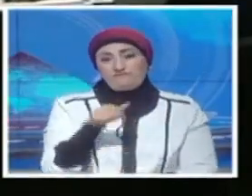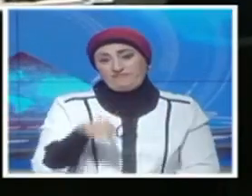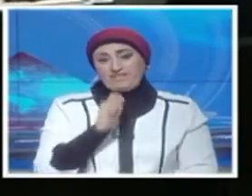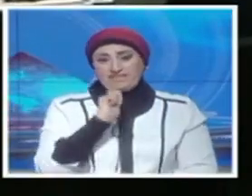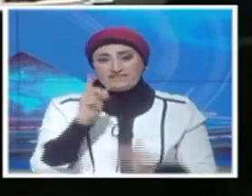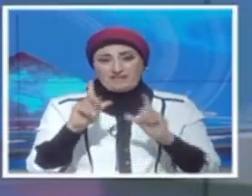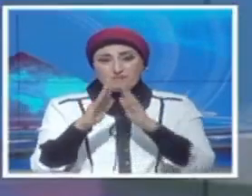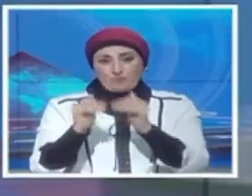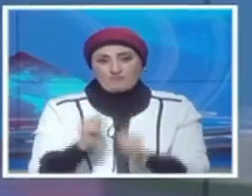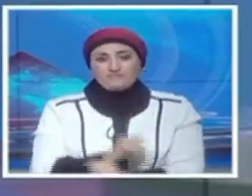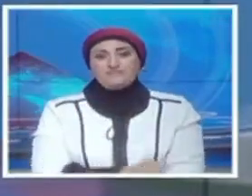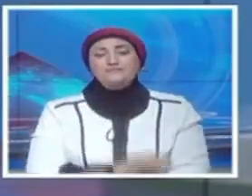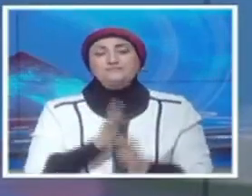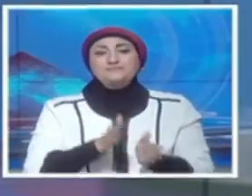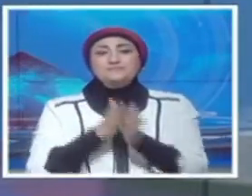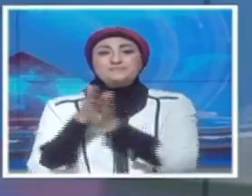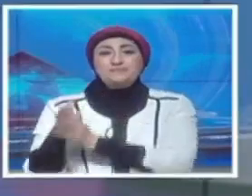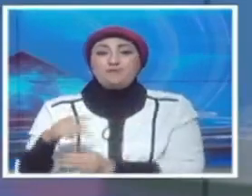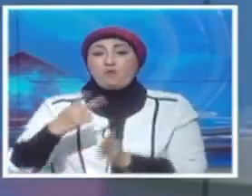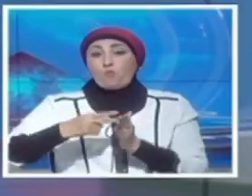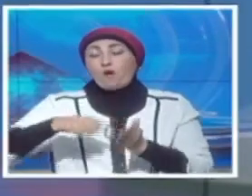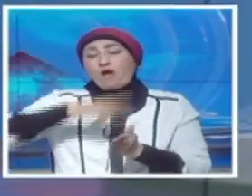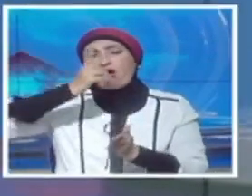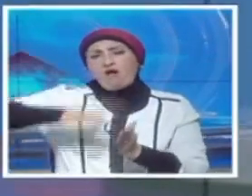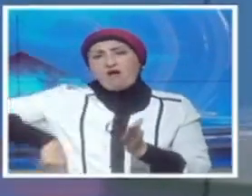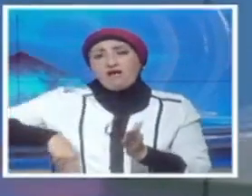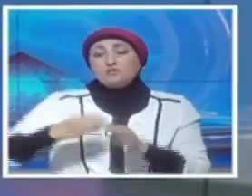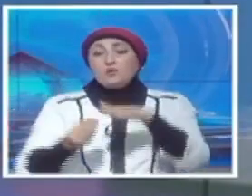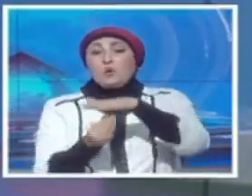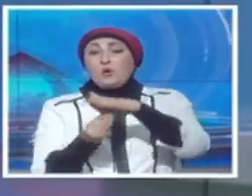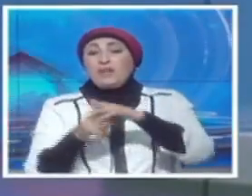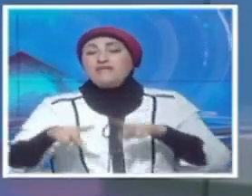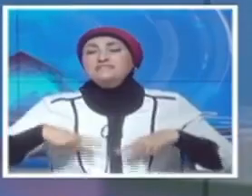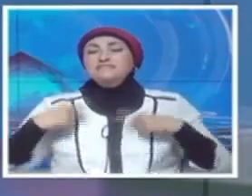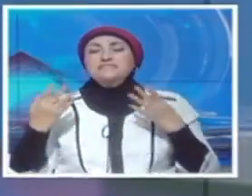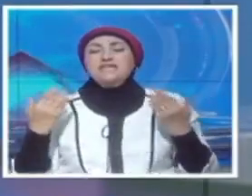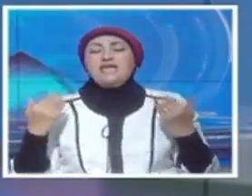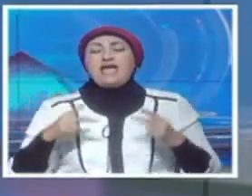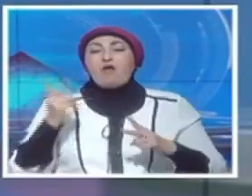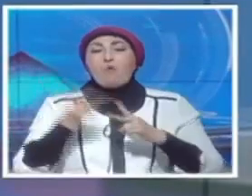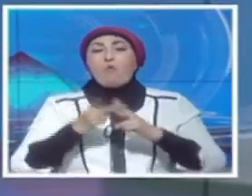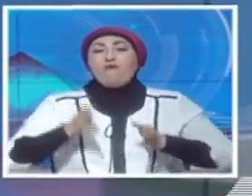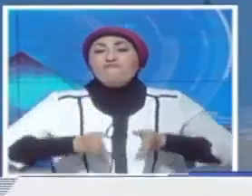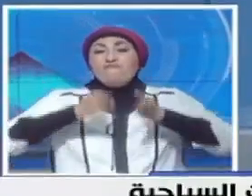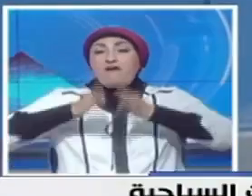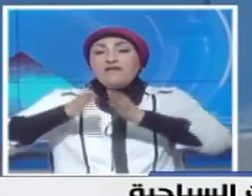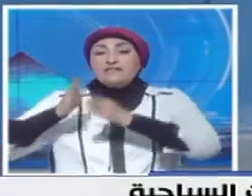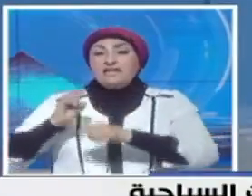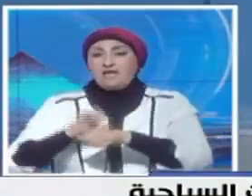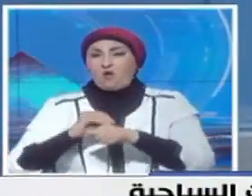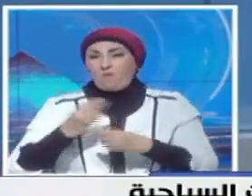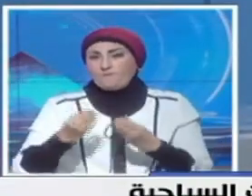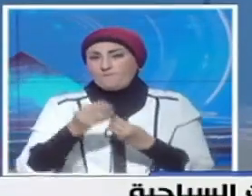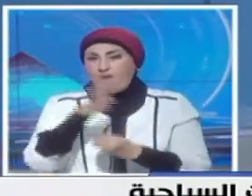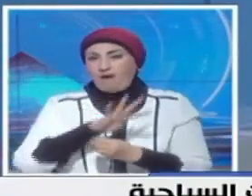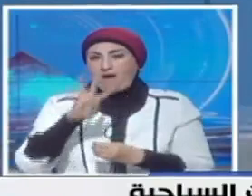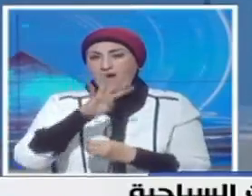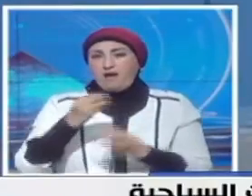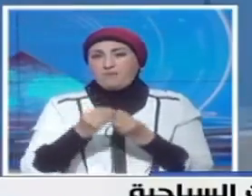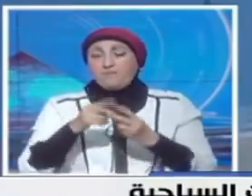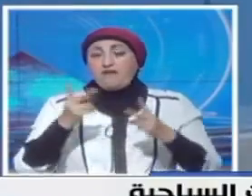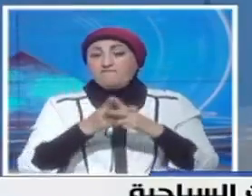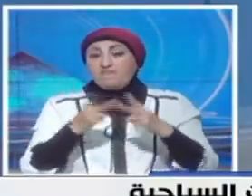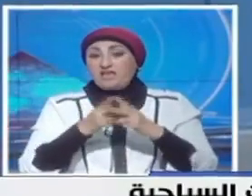التلفزيون المصري. وقعت كلية السياحة والفنادق بجامعة حلوان 4 اتفاقيات تعاون مع عدد من الفنادق